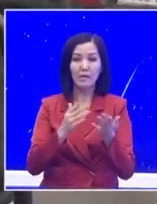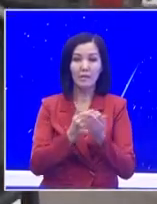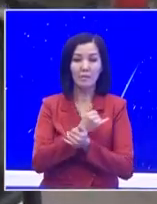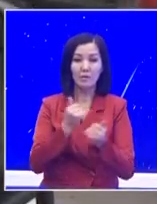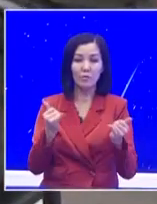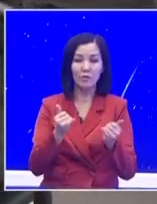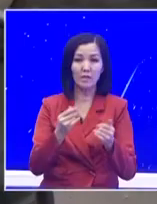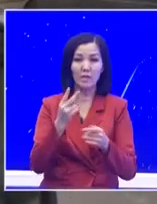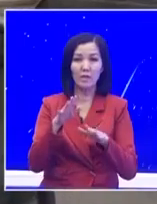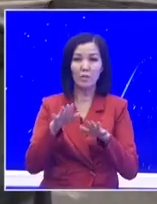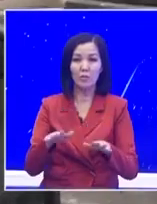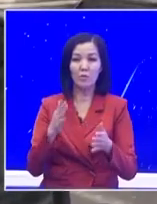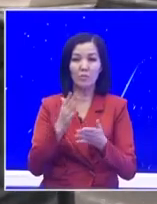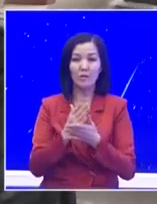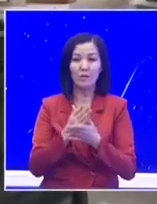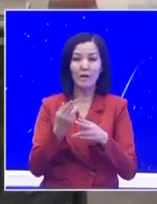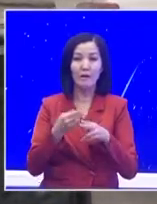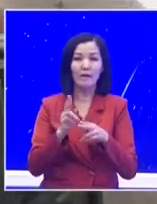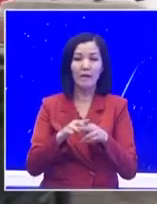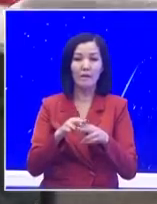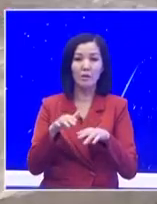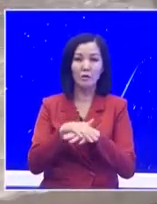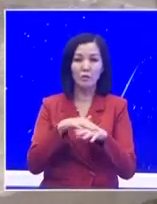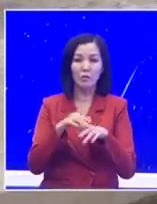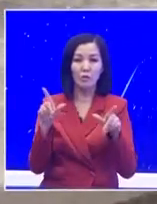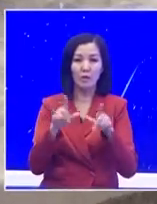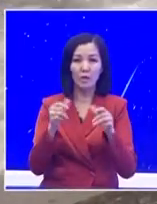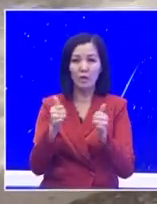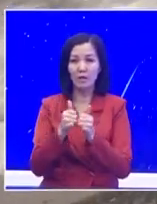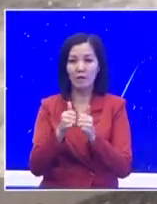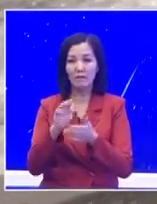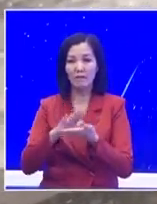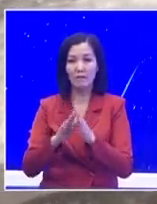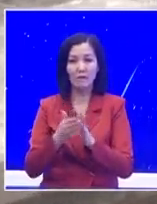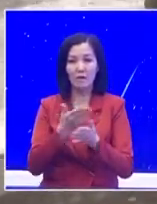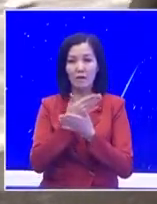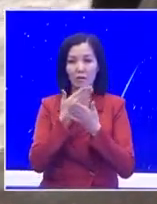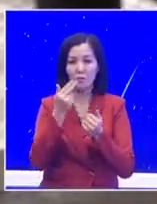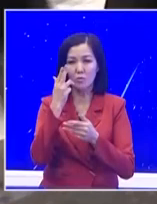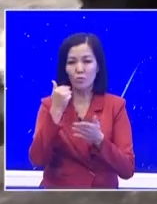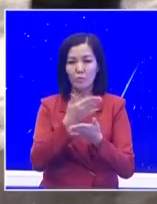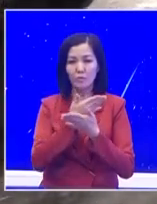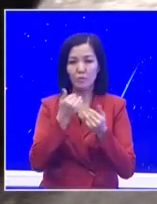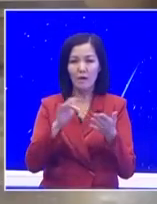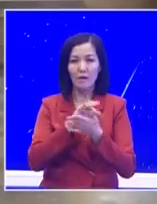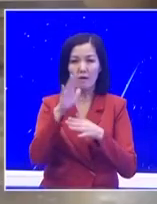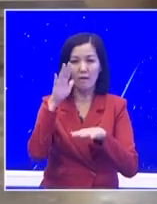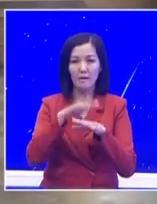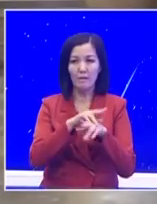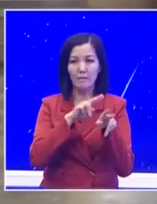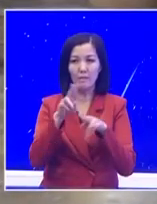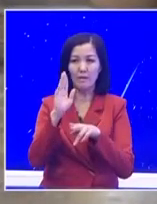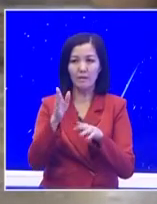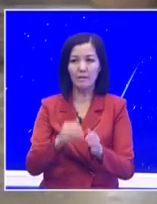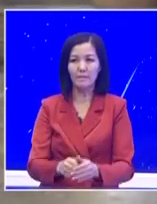тек екі орын қарастырылыпты. Яғни олар дүкенге жақын жерден түсуіне жағдай жоқ. Бұл мәселені қала әкімдігі бақылауға алды. Плана